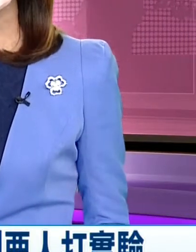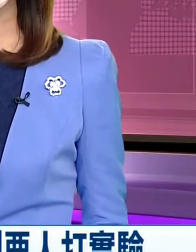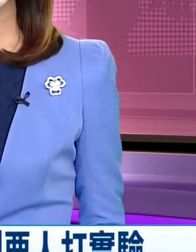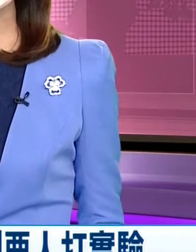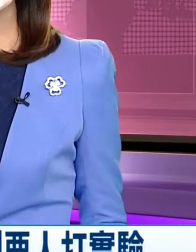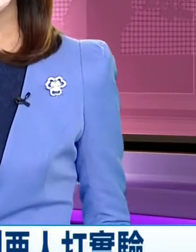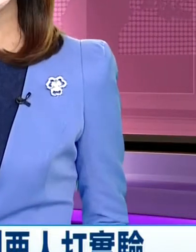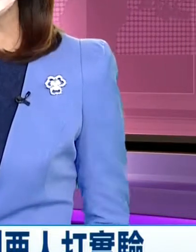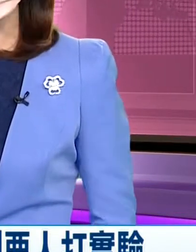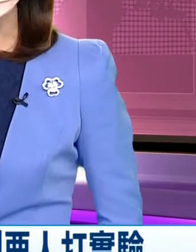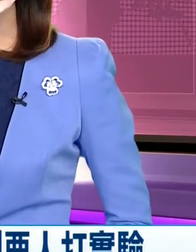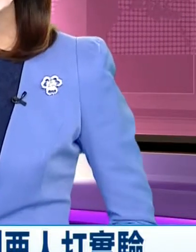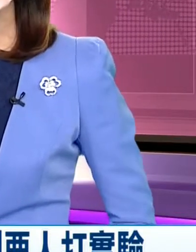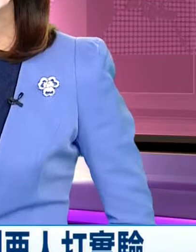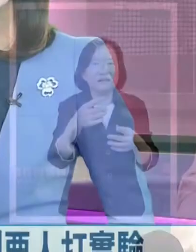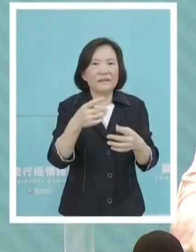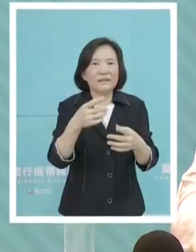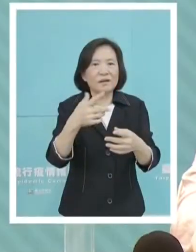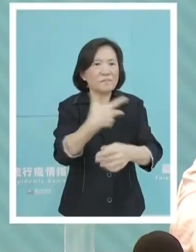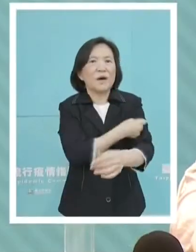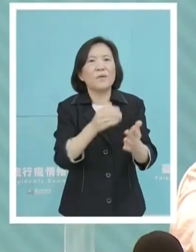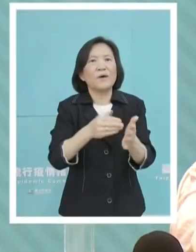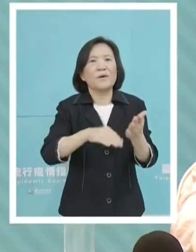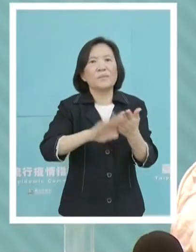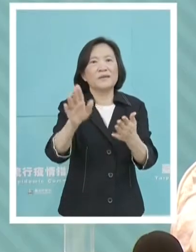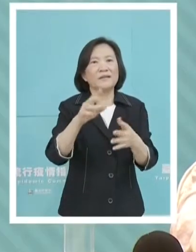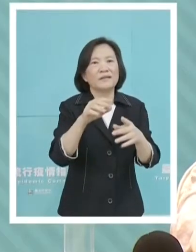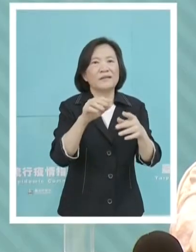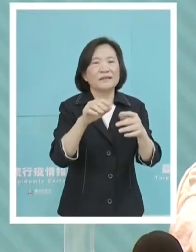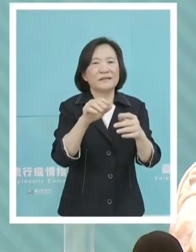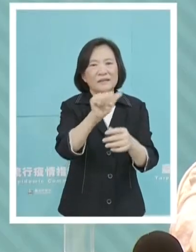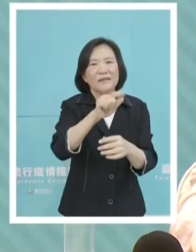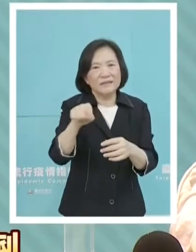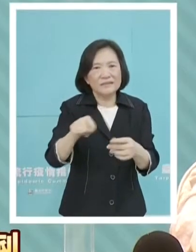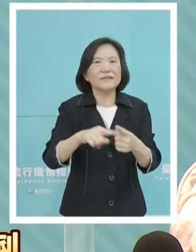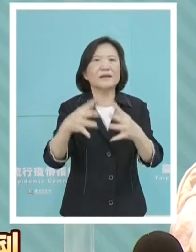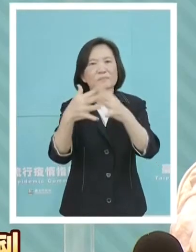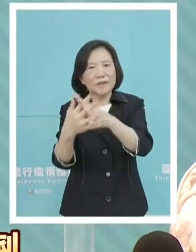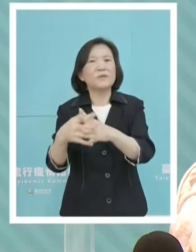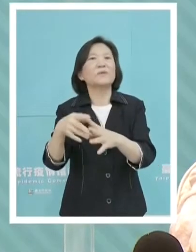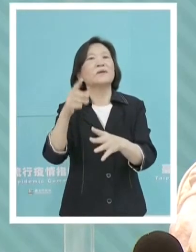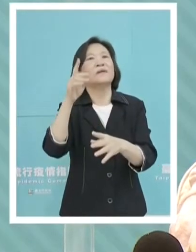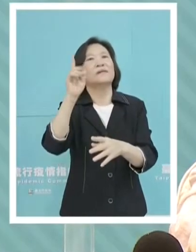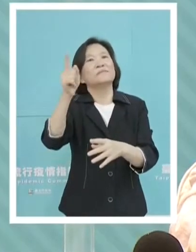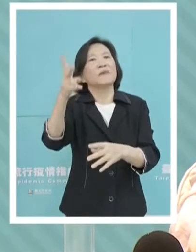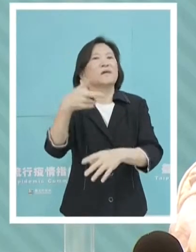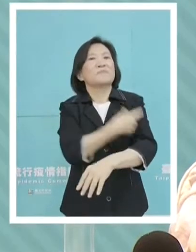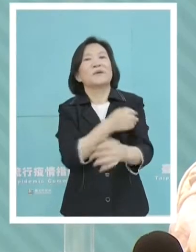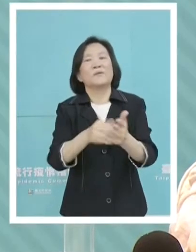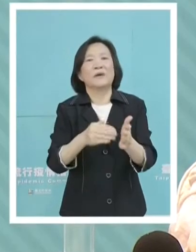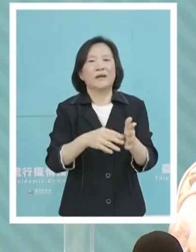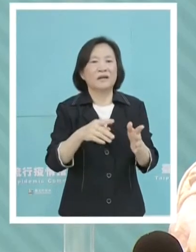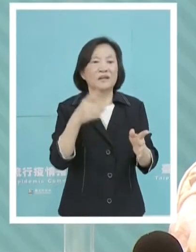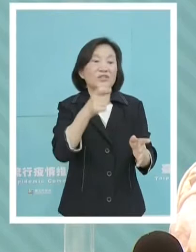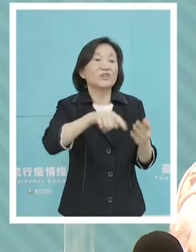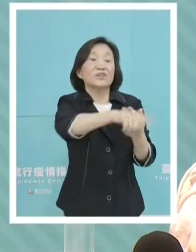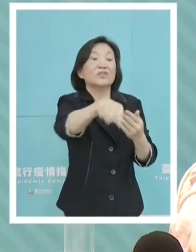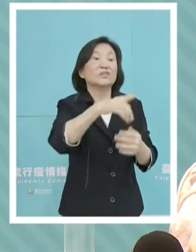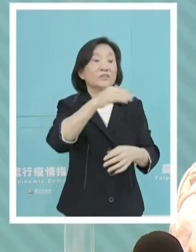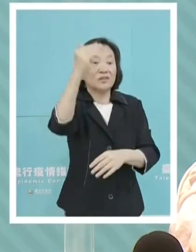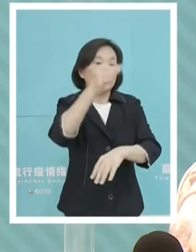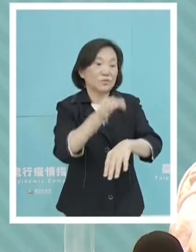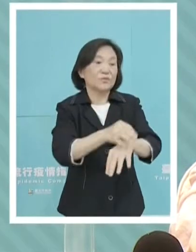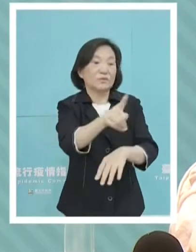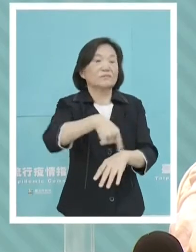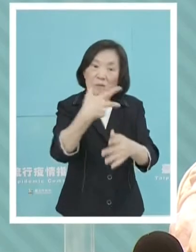说他自己来打好了。 哦，那有的在美国都打完两剂，还回来台湾叫别人打实验用的疫苗，